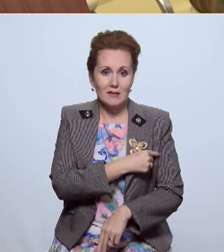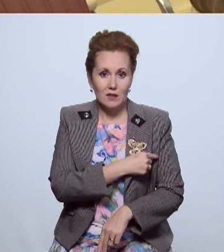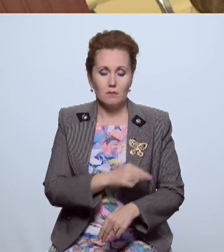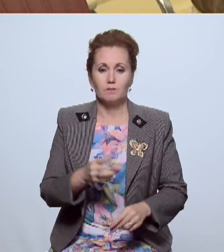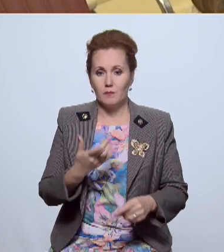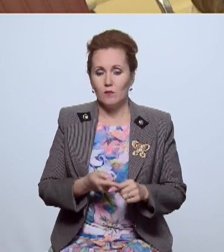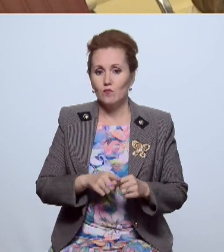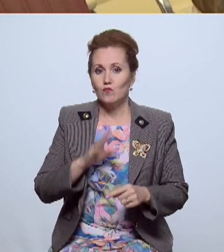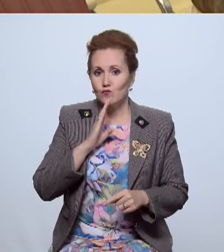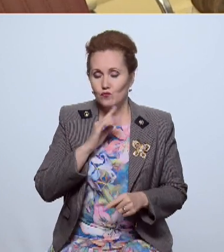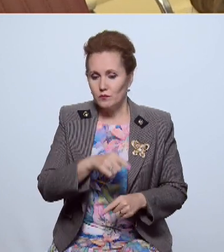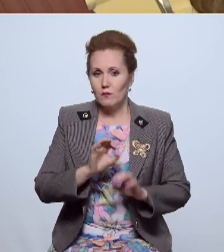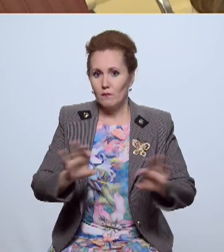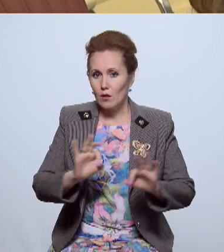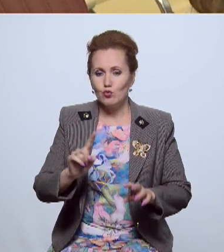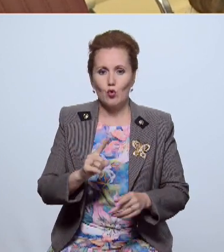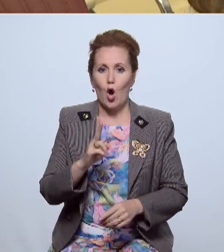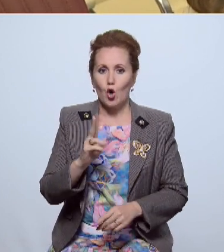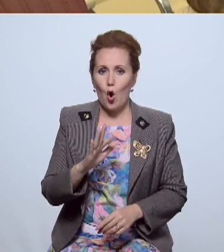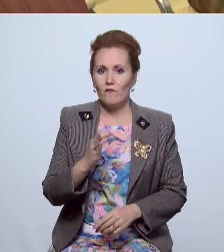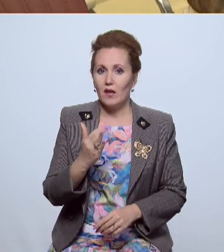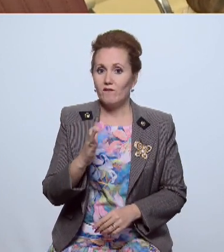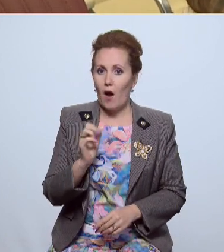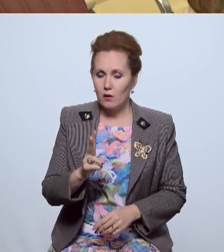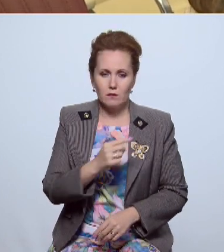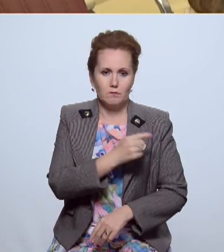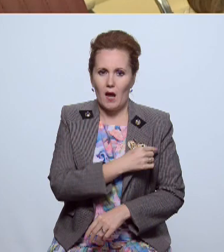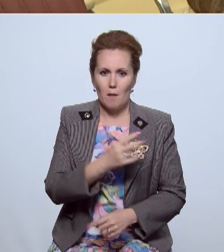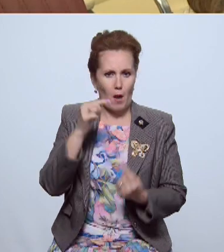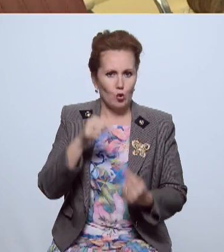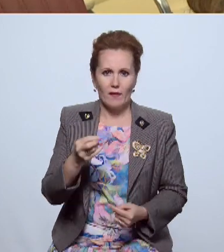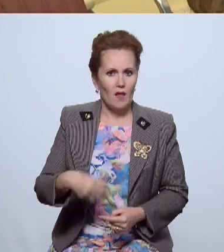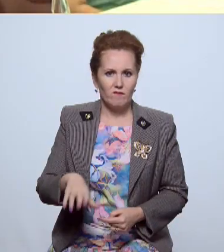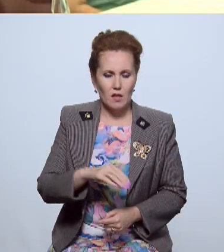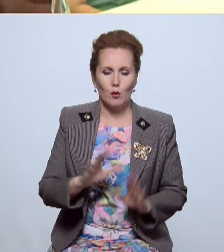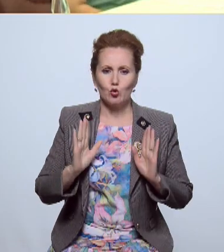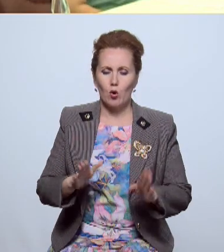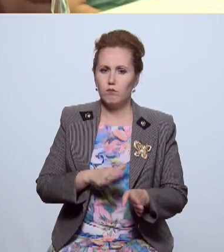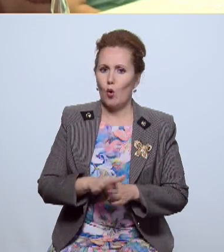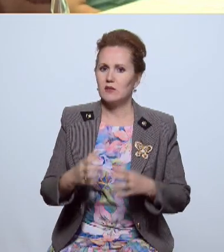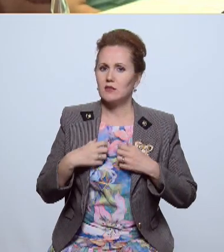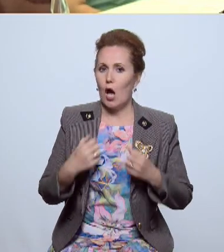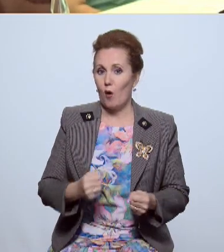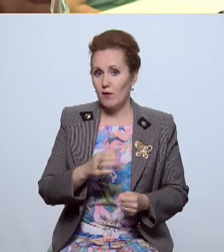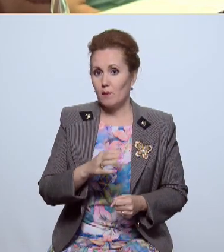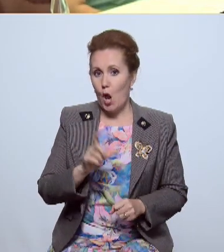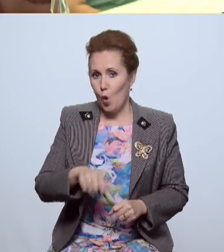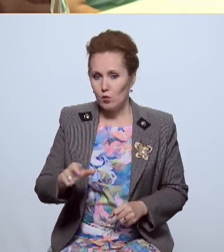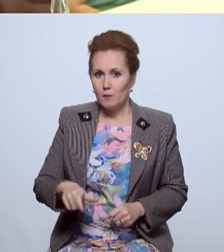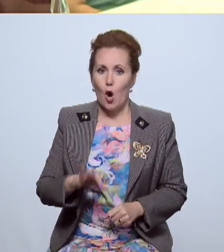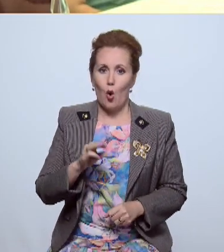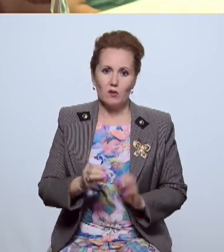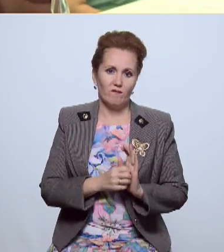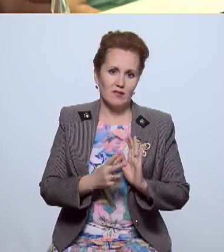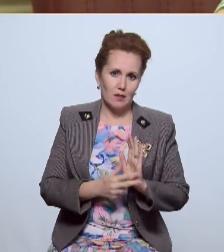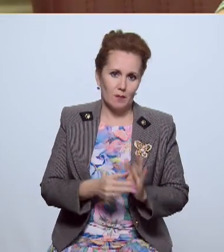Елены Корякиной, «Ковивак» показан не всем. Его советуют ставить только абсолютно здоровым людям в возрасте от 18 до